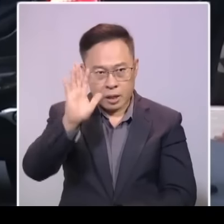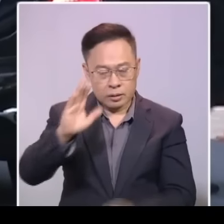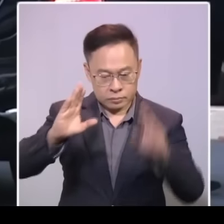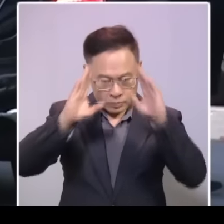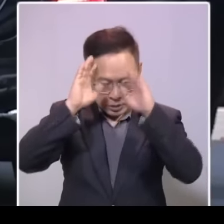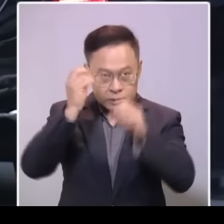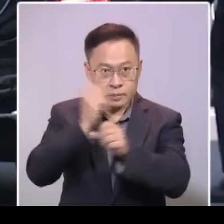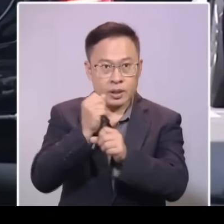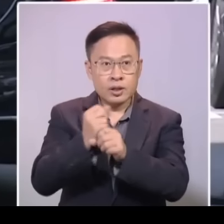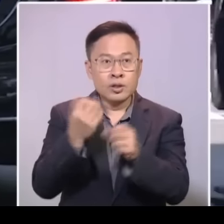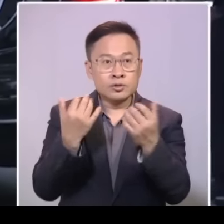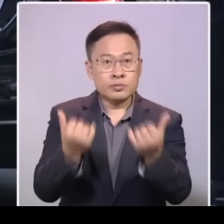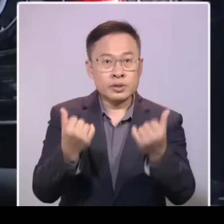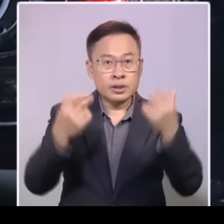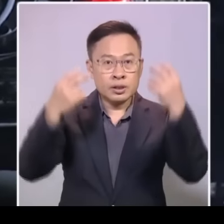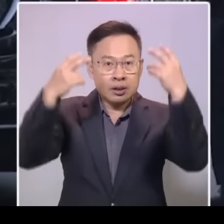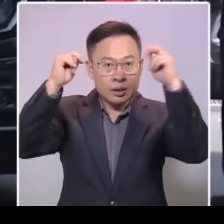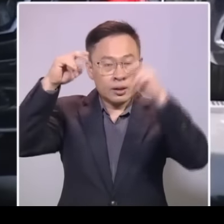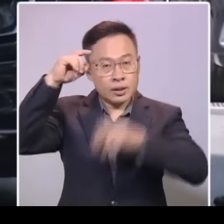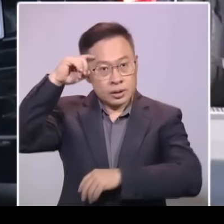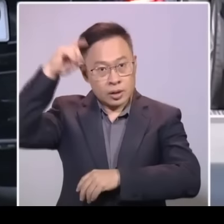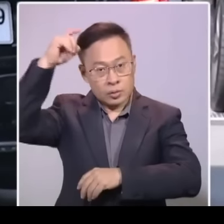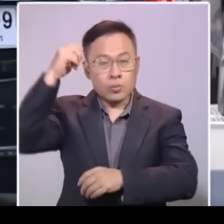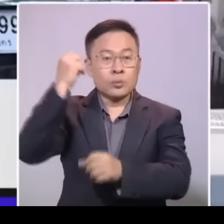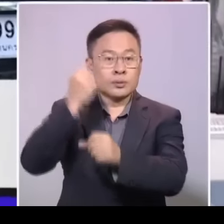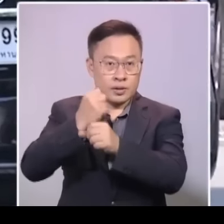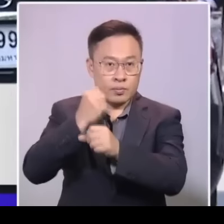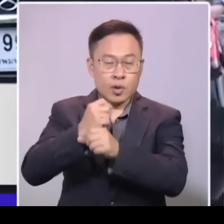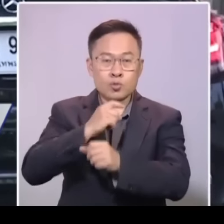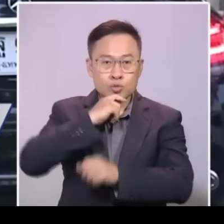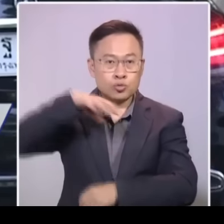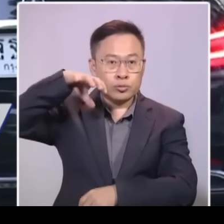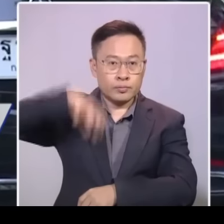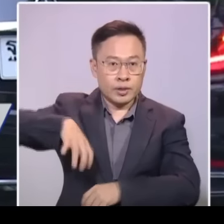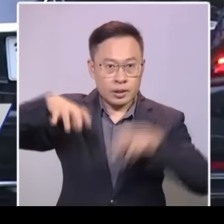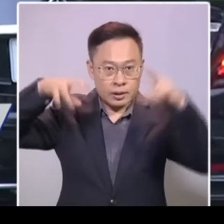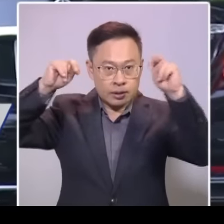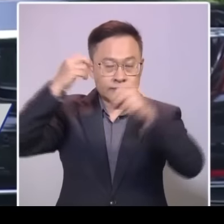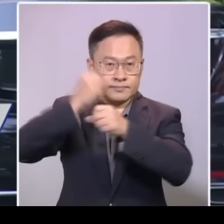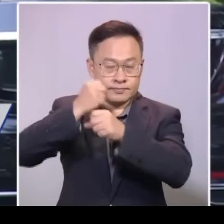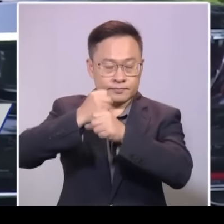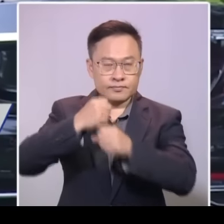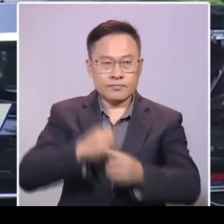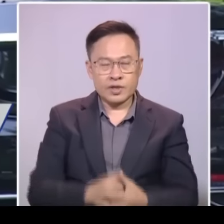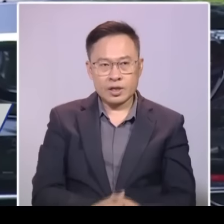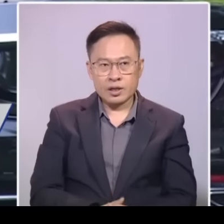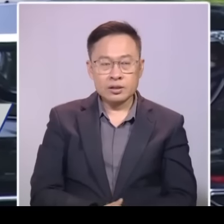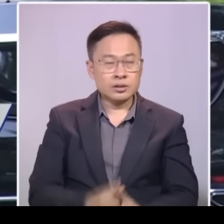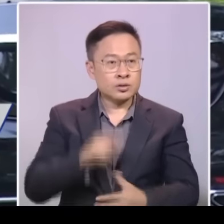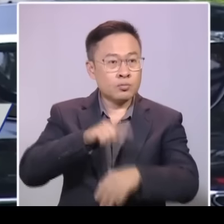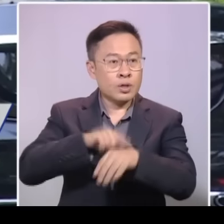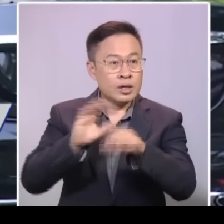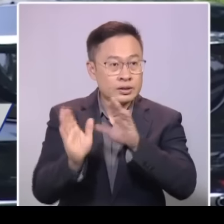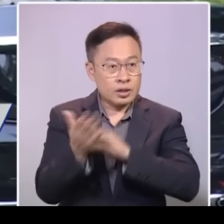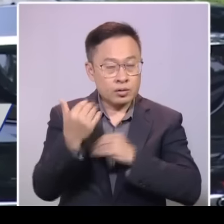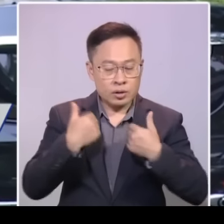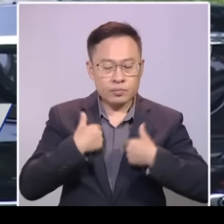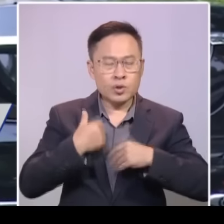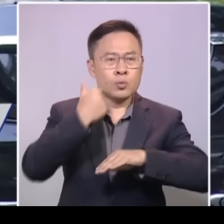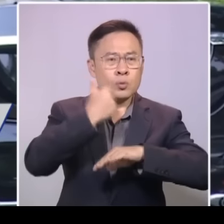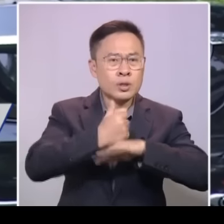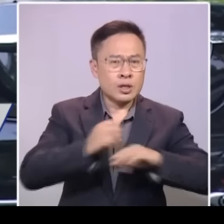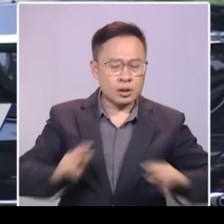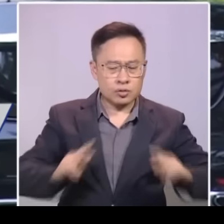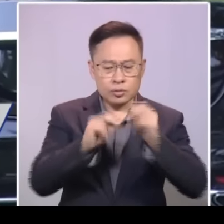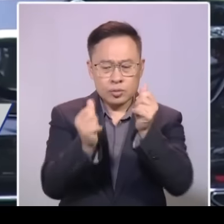าทวีสินนายกรัฐมนตรีก็เข้ามาปฏิบัติภารกิจที่ทำเนียบรัฐบาลตั้งแต่เช้าเลยค่ะโดยมีรัฐมนตรีใหม่ทยอยเ